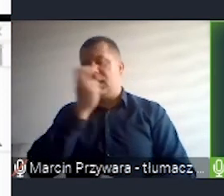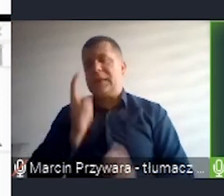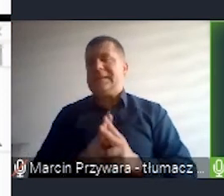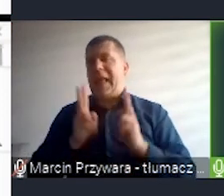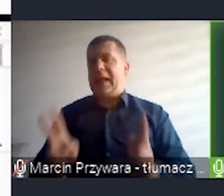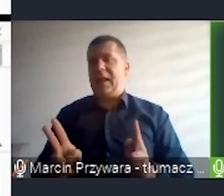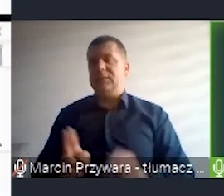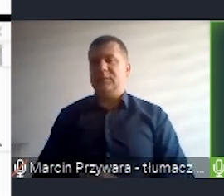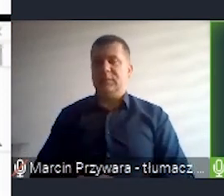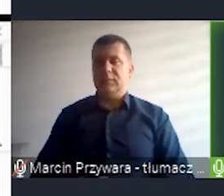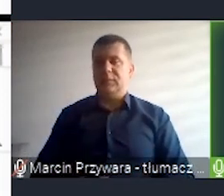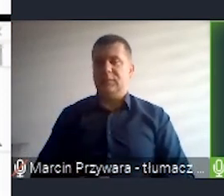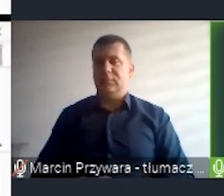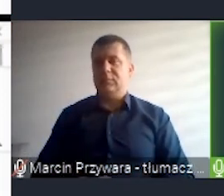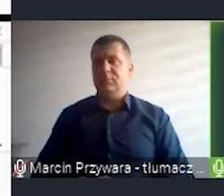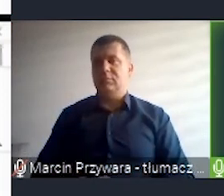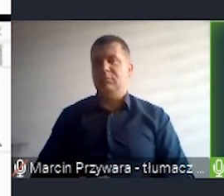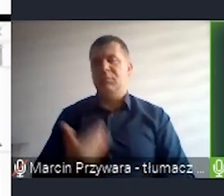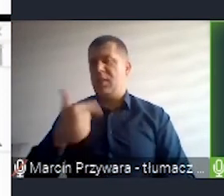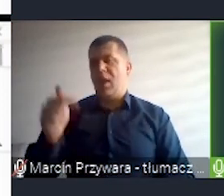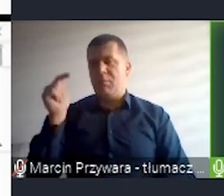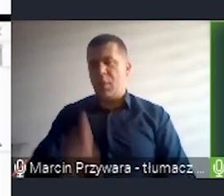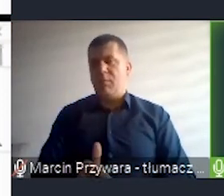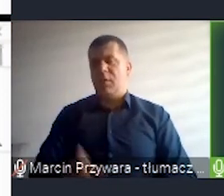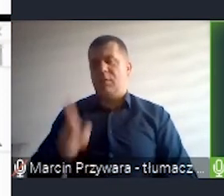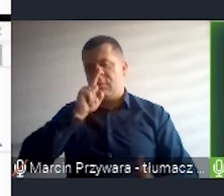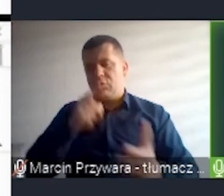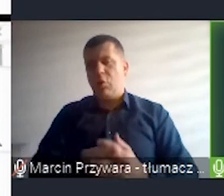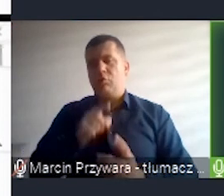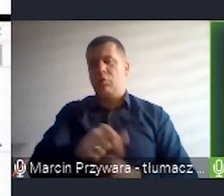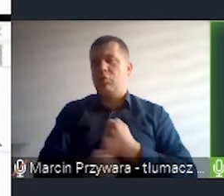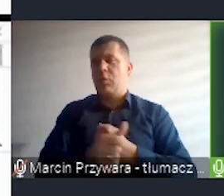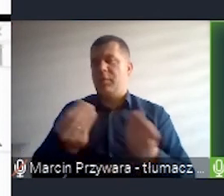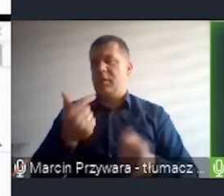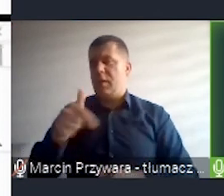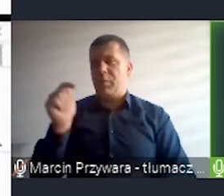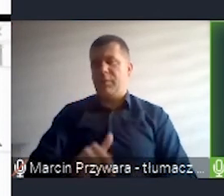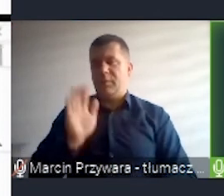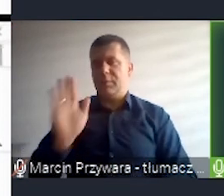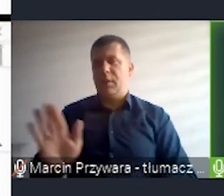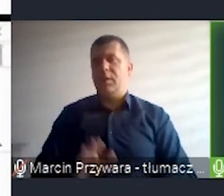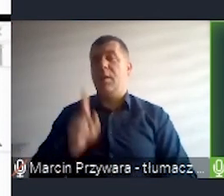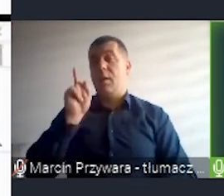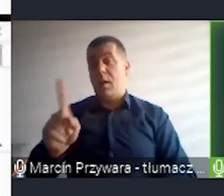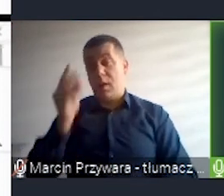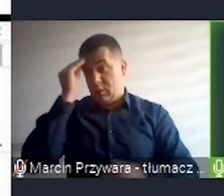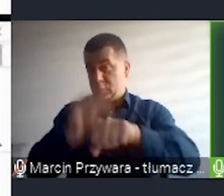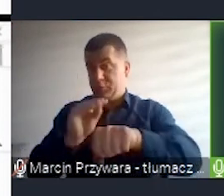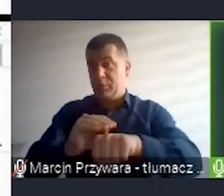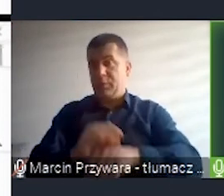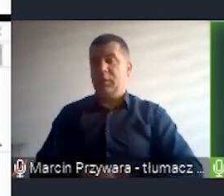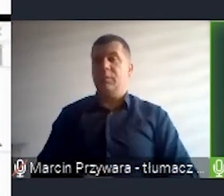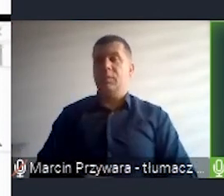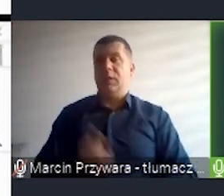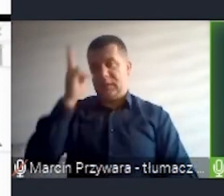zakres. Zasadniczo nie powinna mieć wglądu do tych dokumentów finansowych, ale przypominam tylko Państwu,